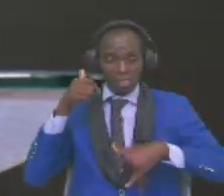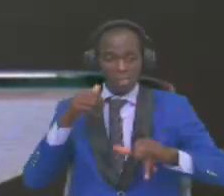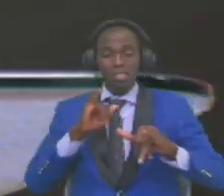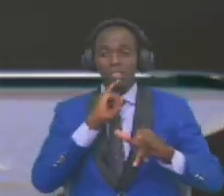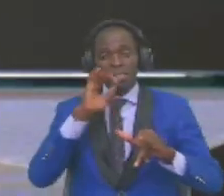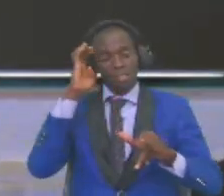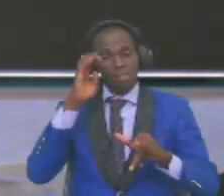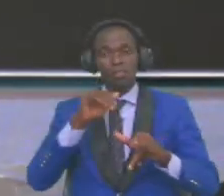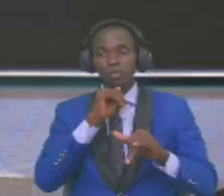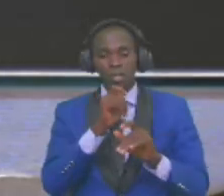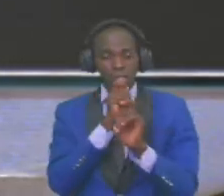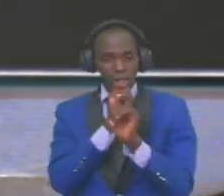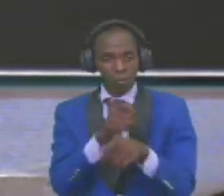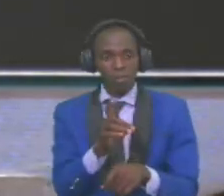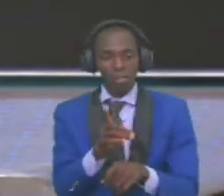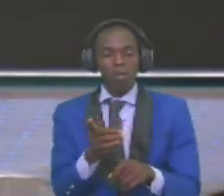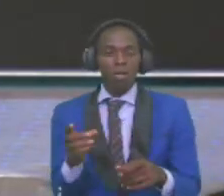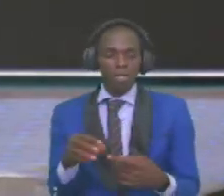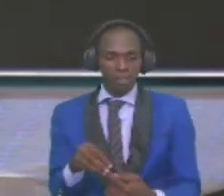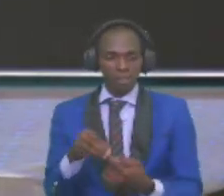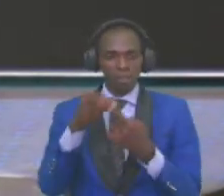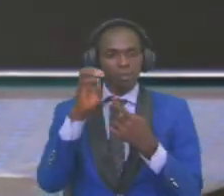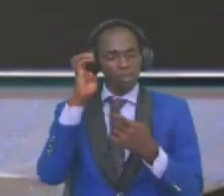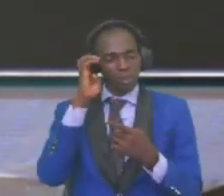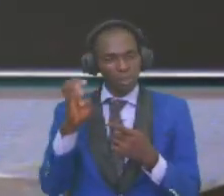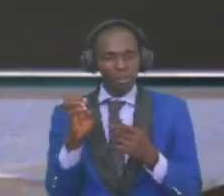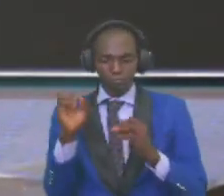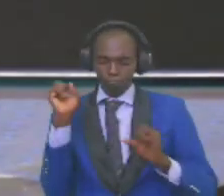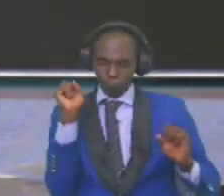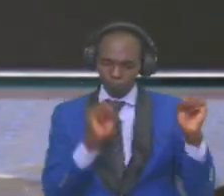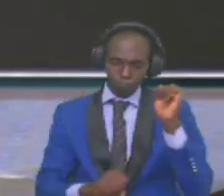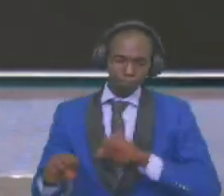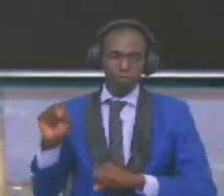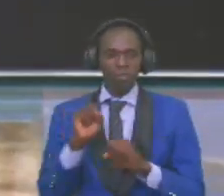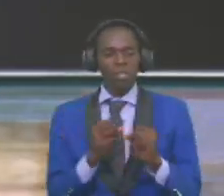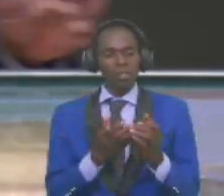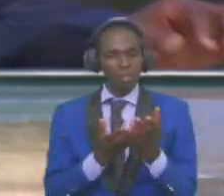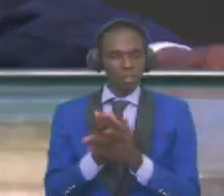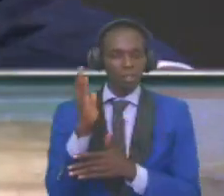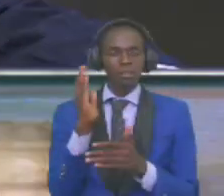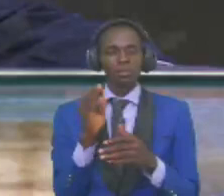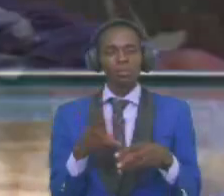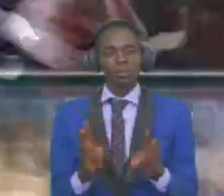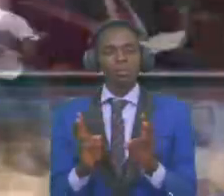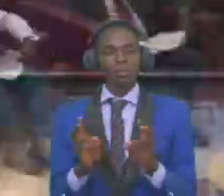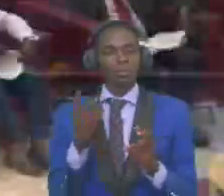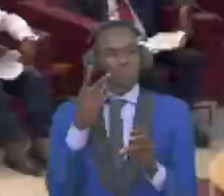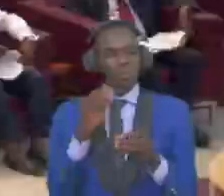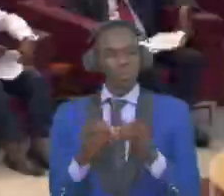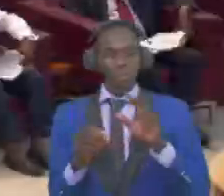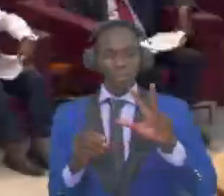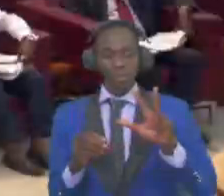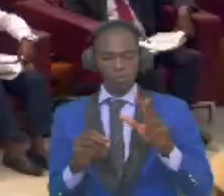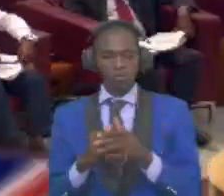n'est pas récompensé s'il a combattu suivant les règles allons à la troisième partie ici troisième